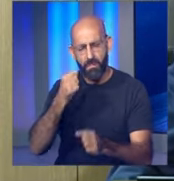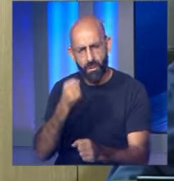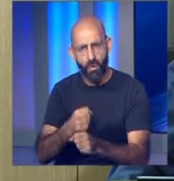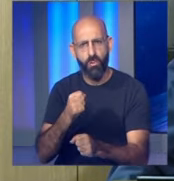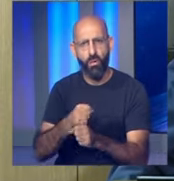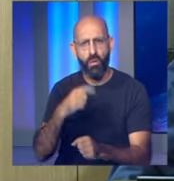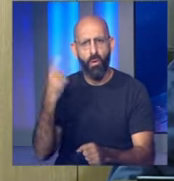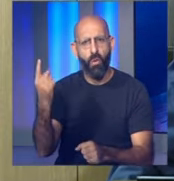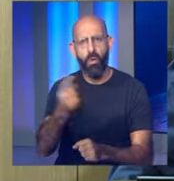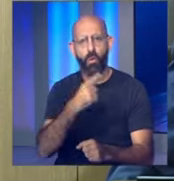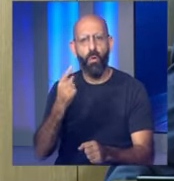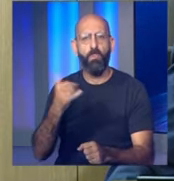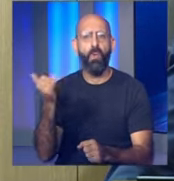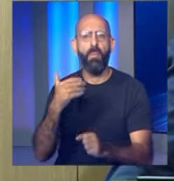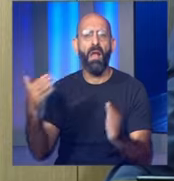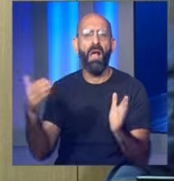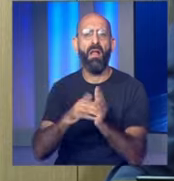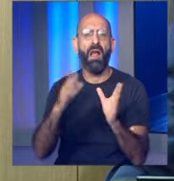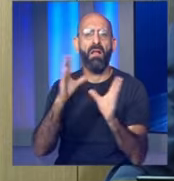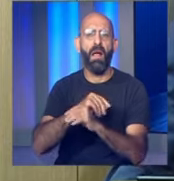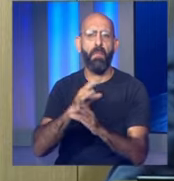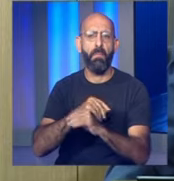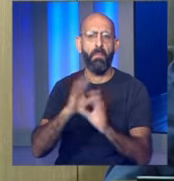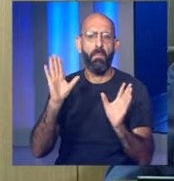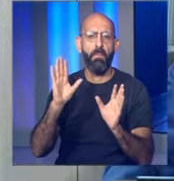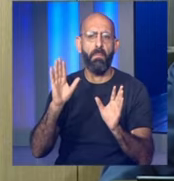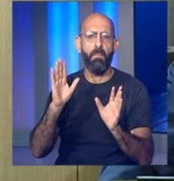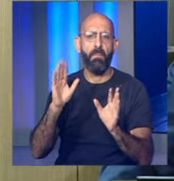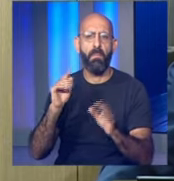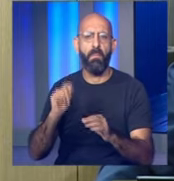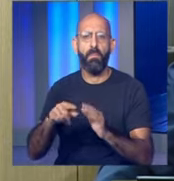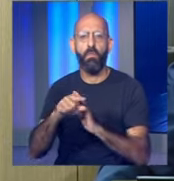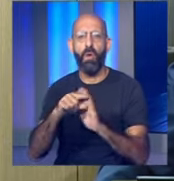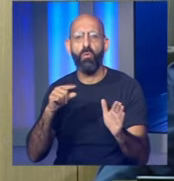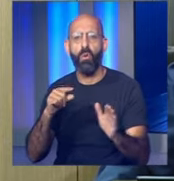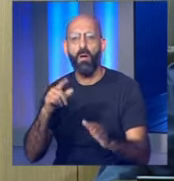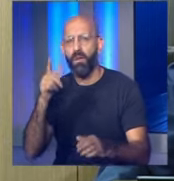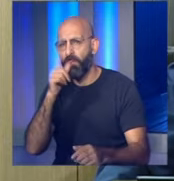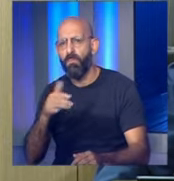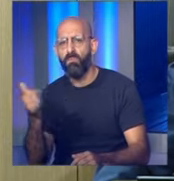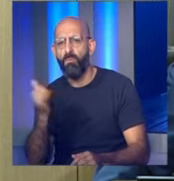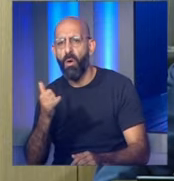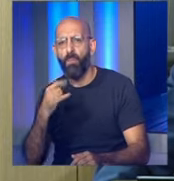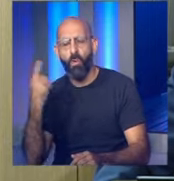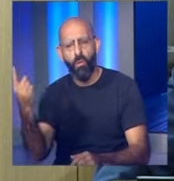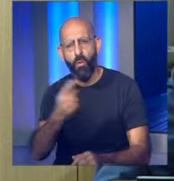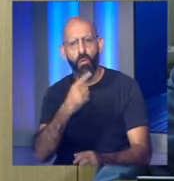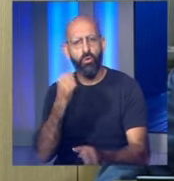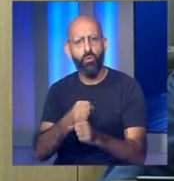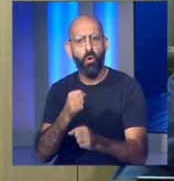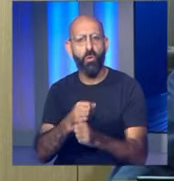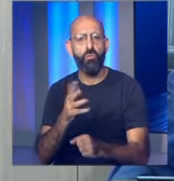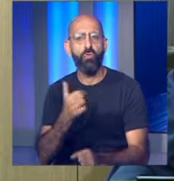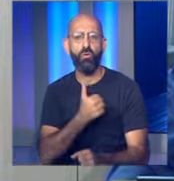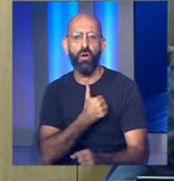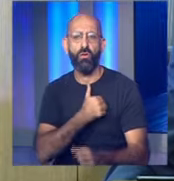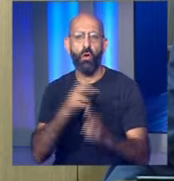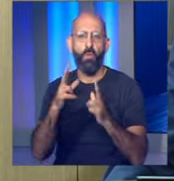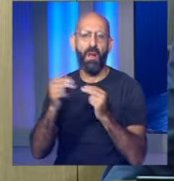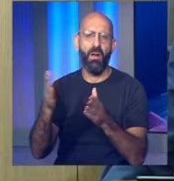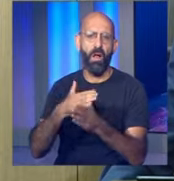بنعرف أنه بعد مدة قصيرة بتخلص مدة قائد الجيش، لذلك